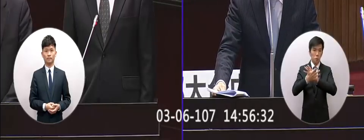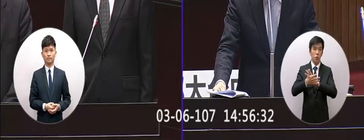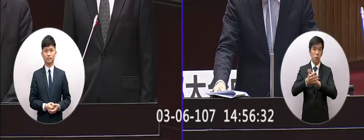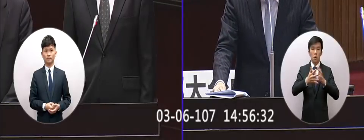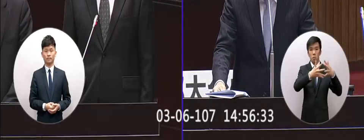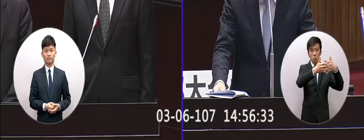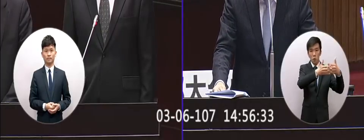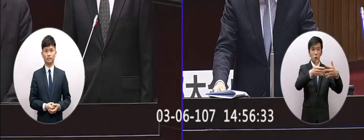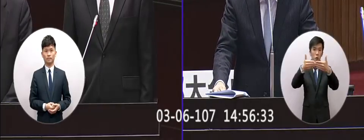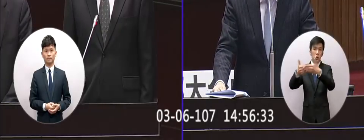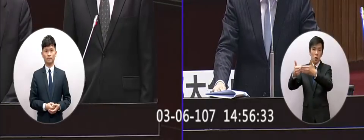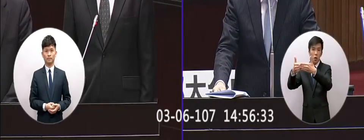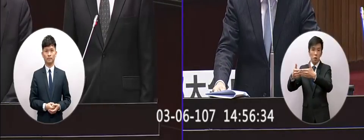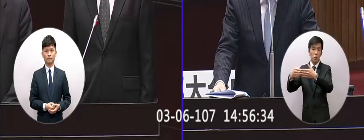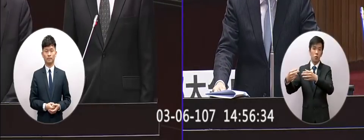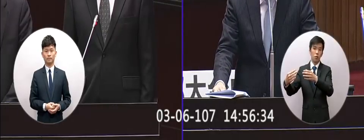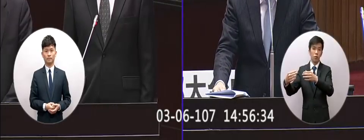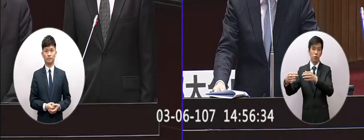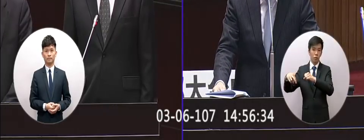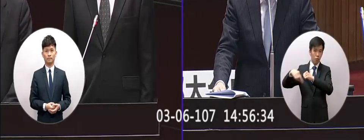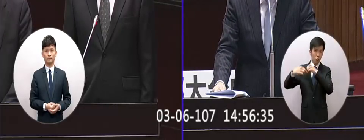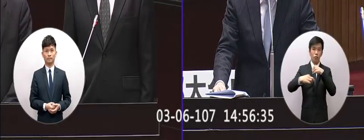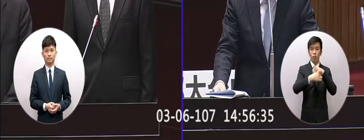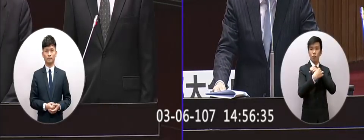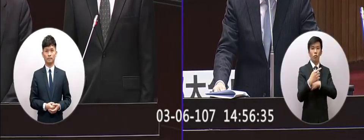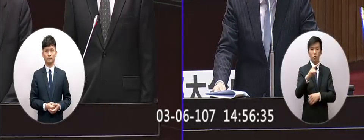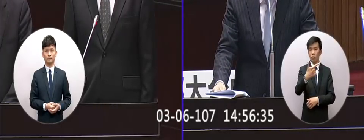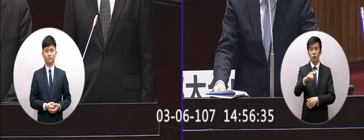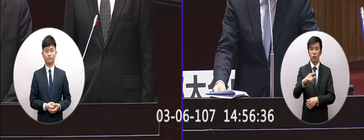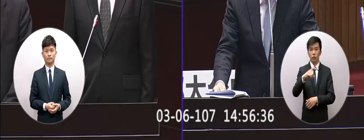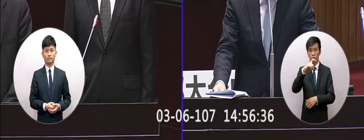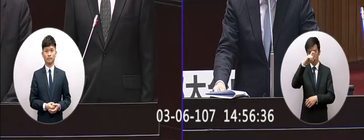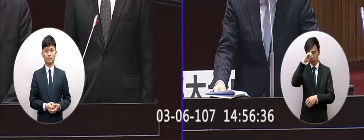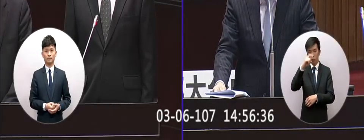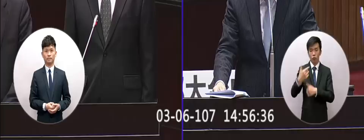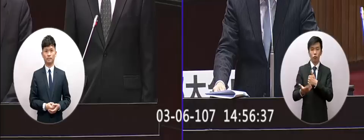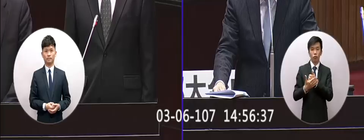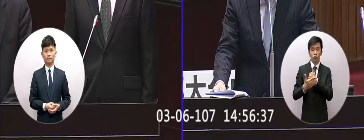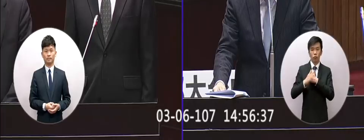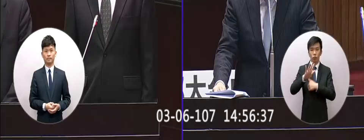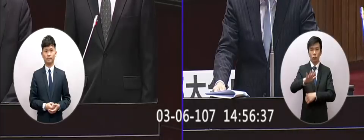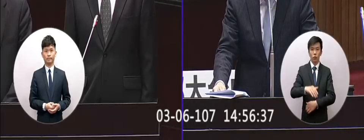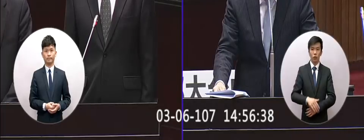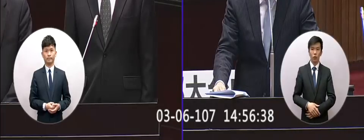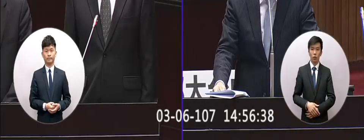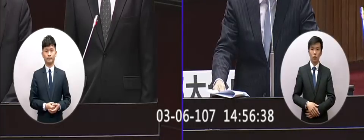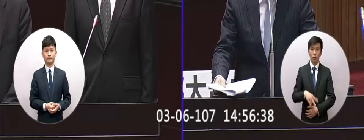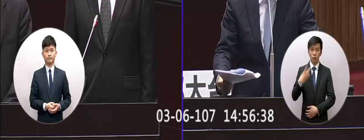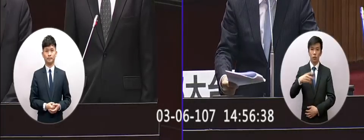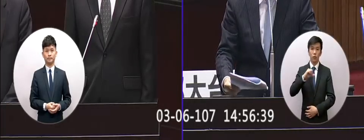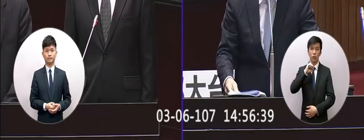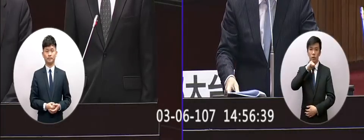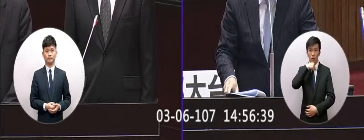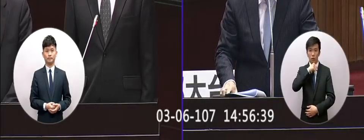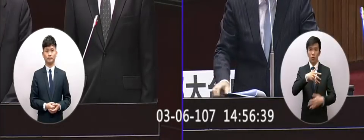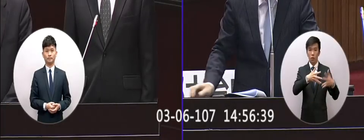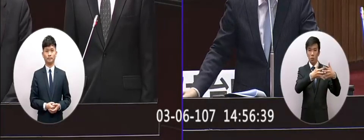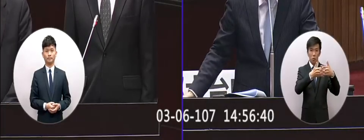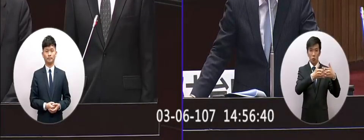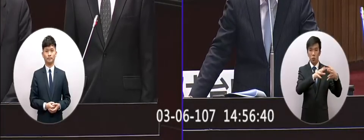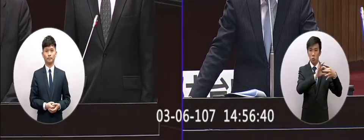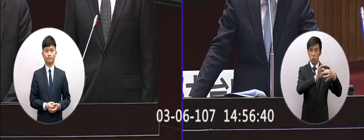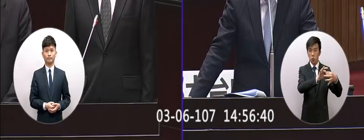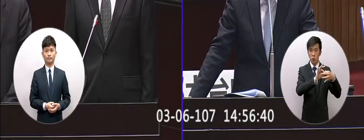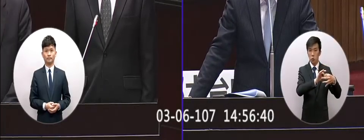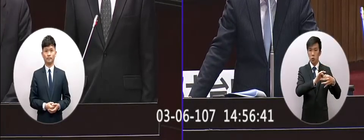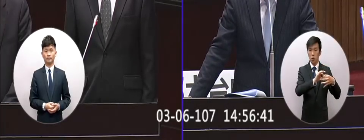者只是一个筹码，这样的话其实对我们是没有帮助的，哦。那提到台美关系，我也不得不问啊，台美 FTA 到底有没有还有没有